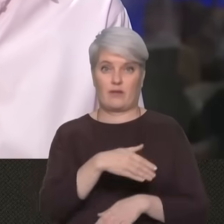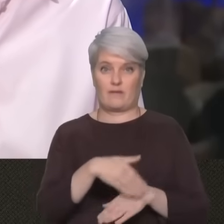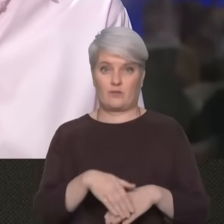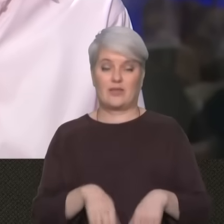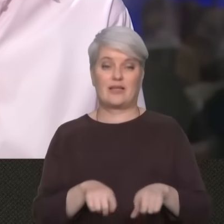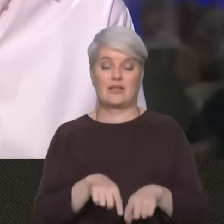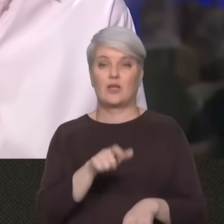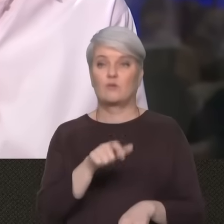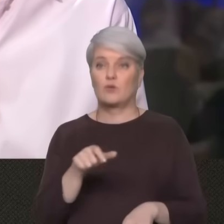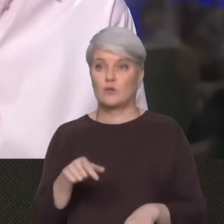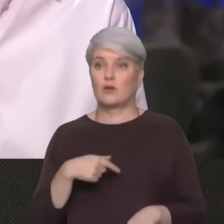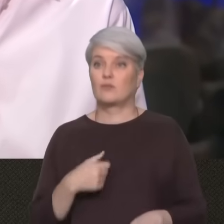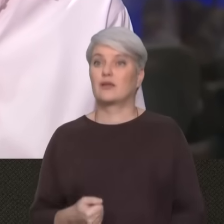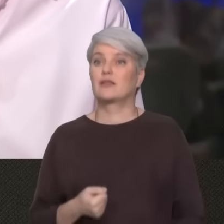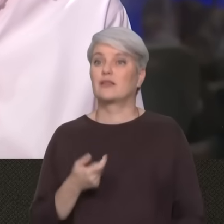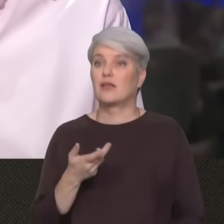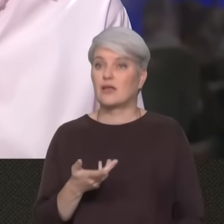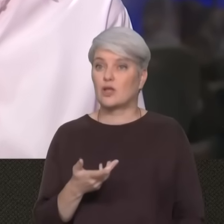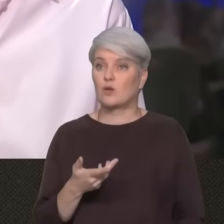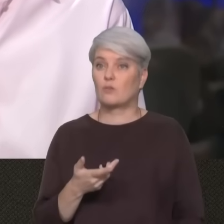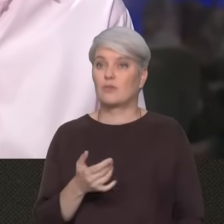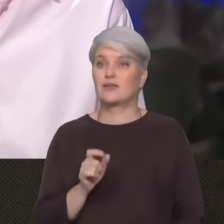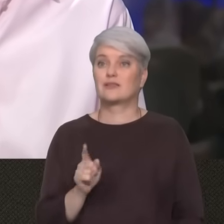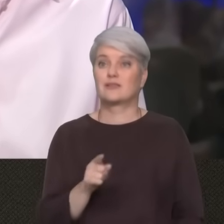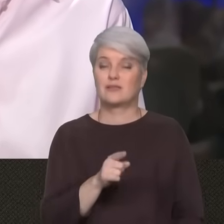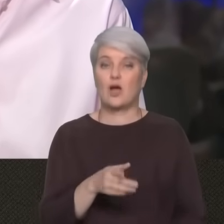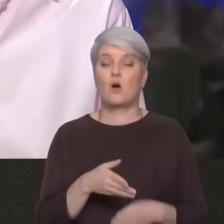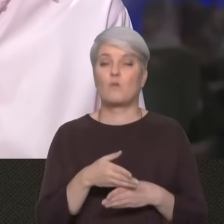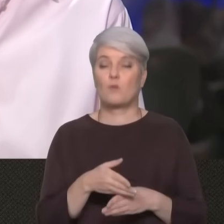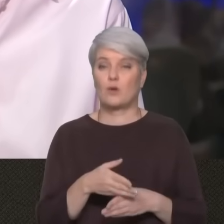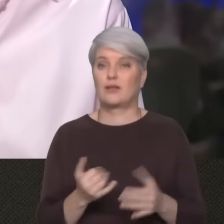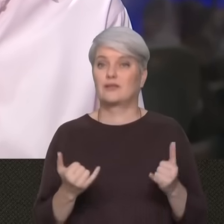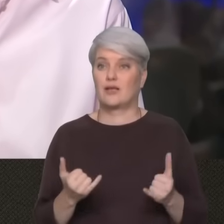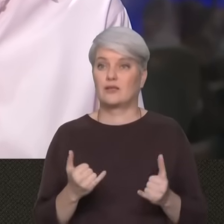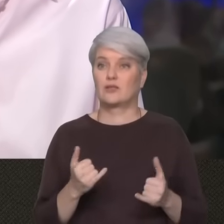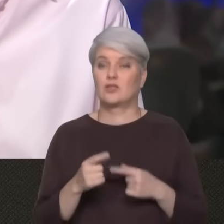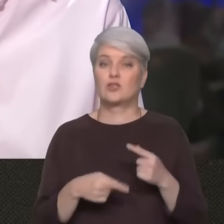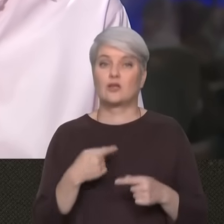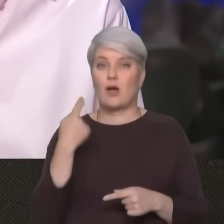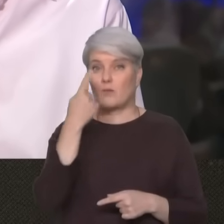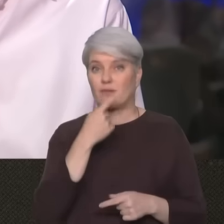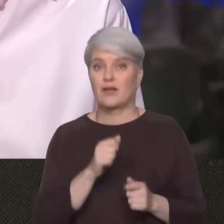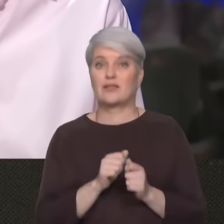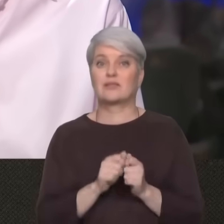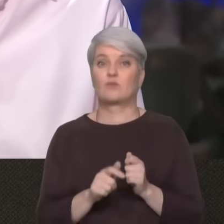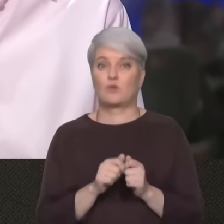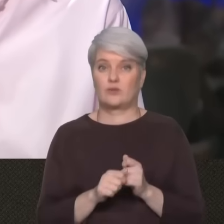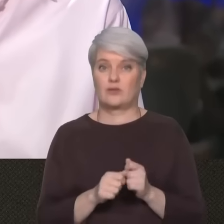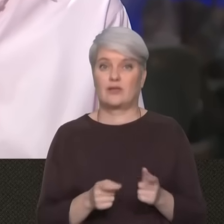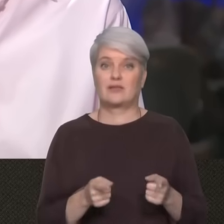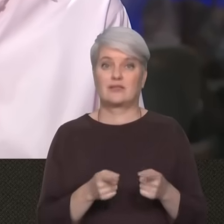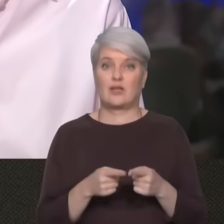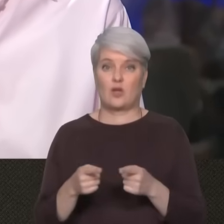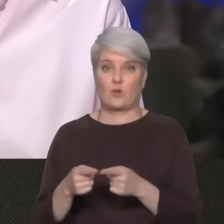людям декільком із них допомогли зараз через приватних спонсорів зняти готель, тому